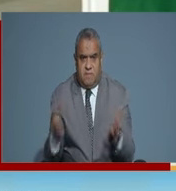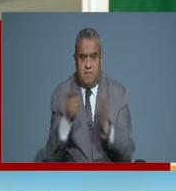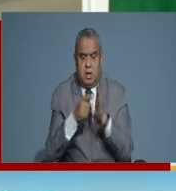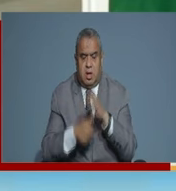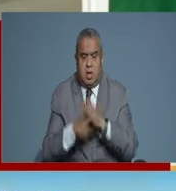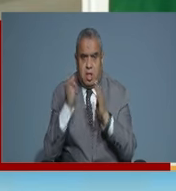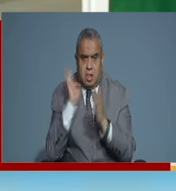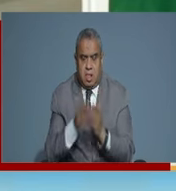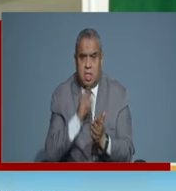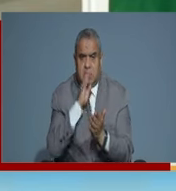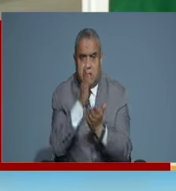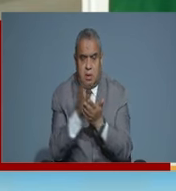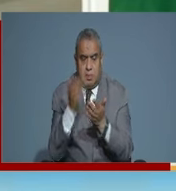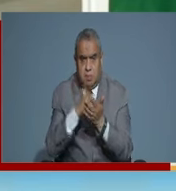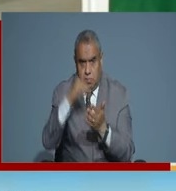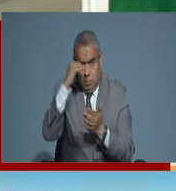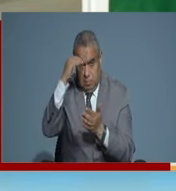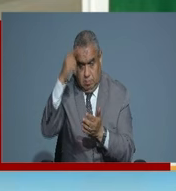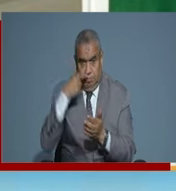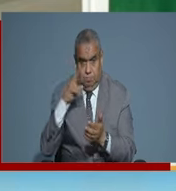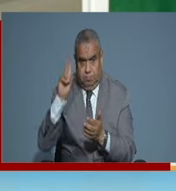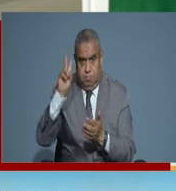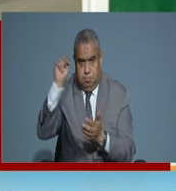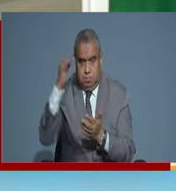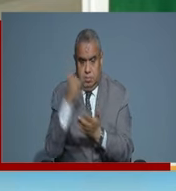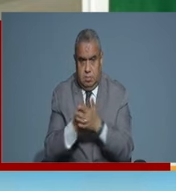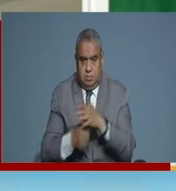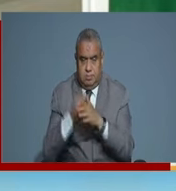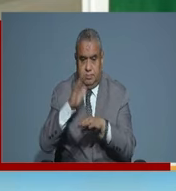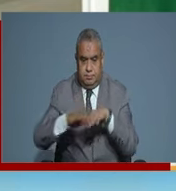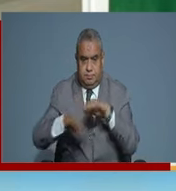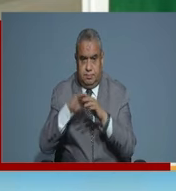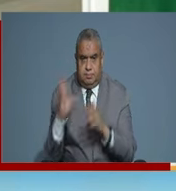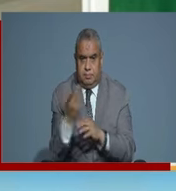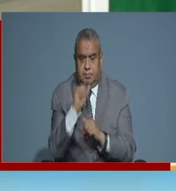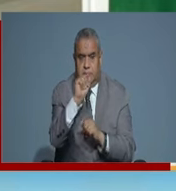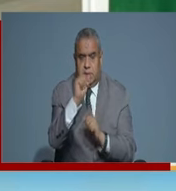بوضوح مستقبل الأمم المتحدة في أيدينا.